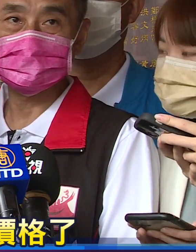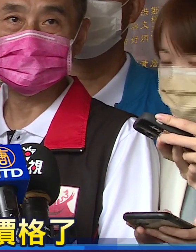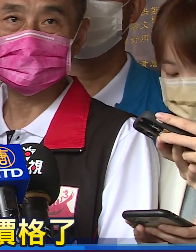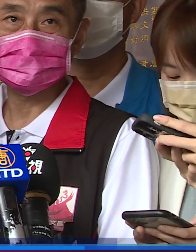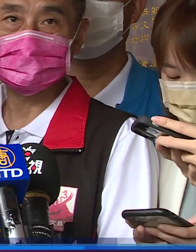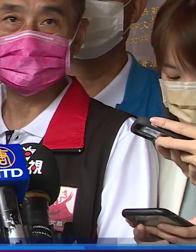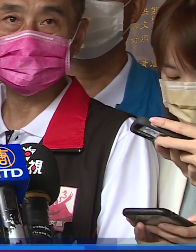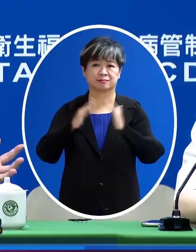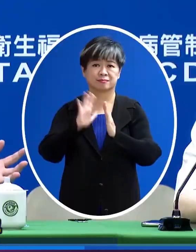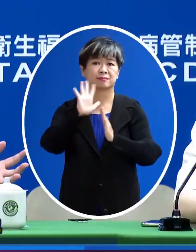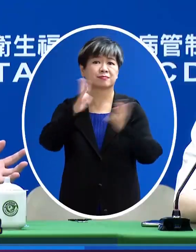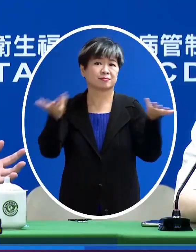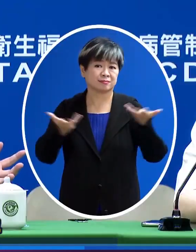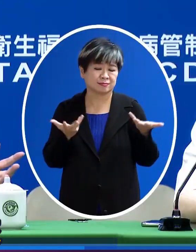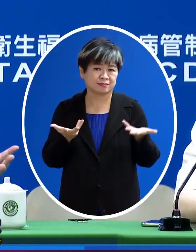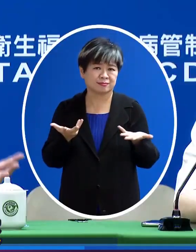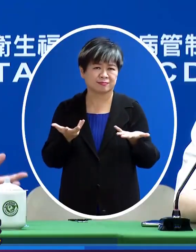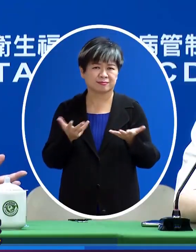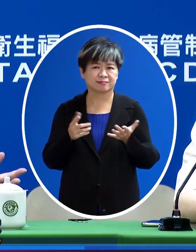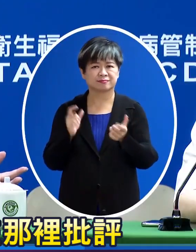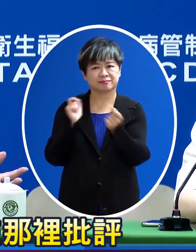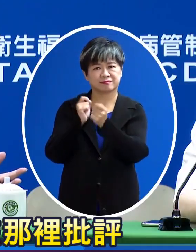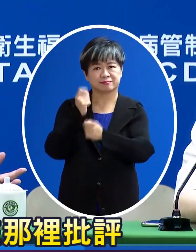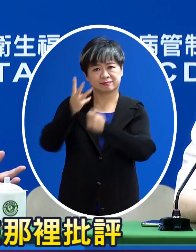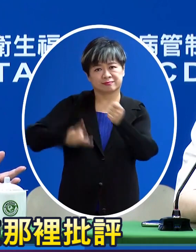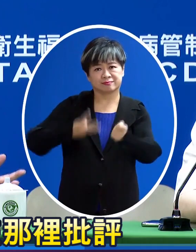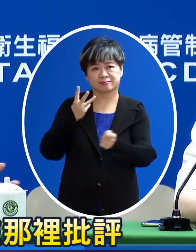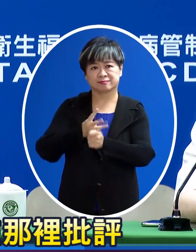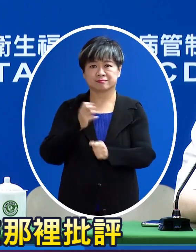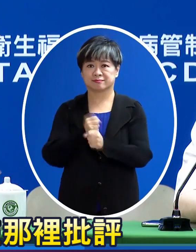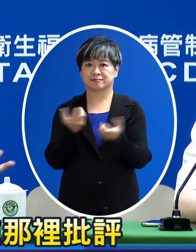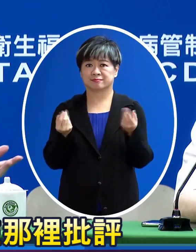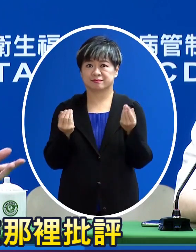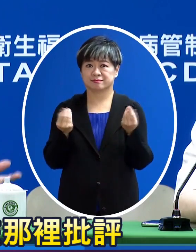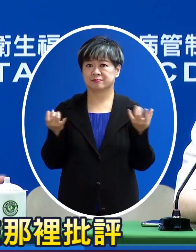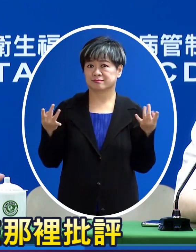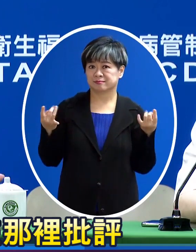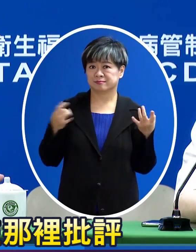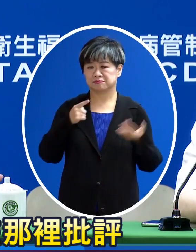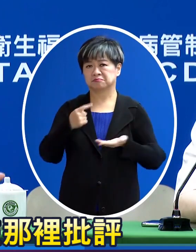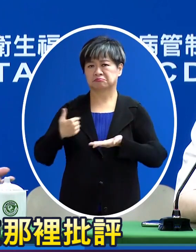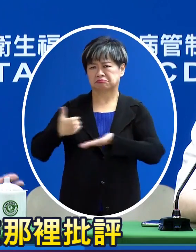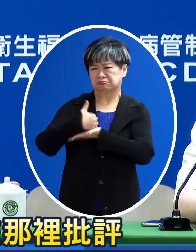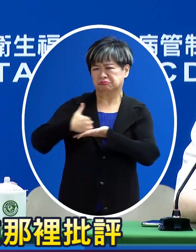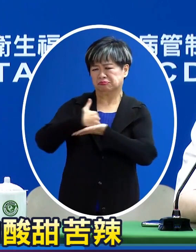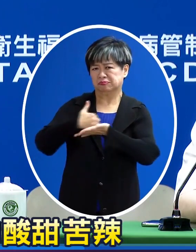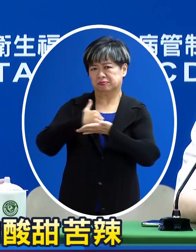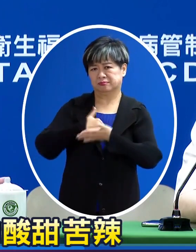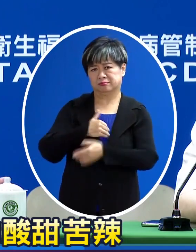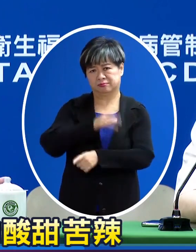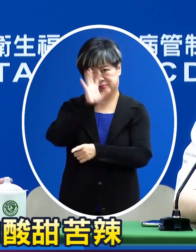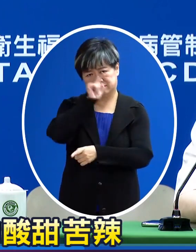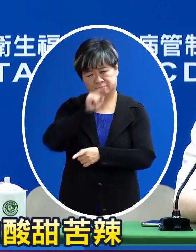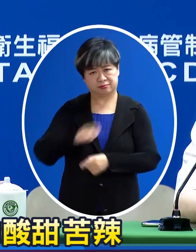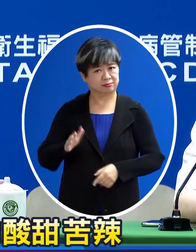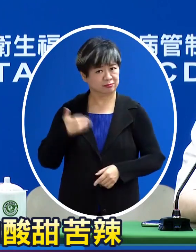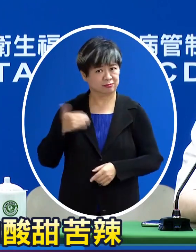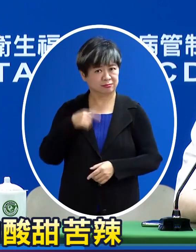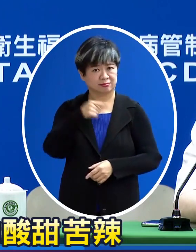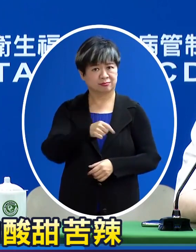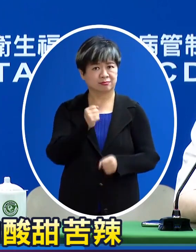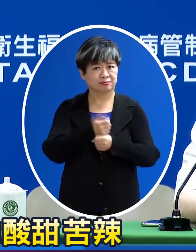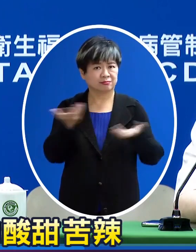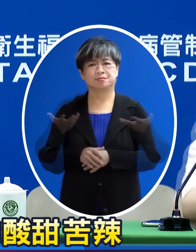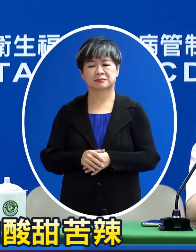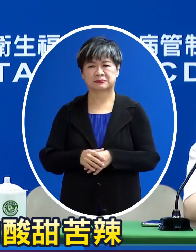了，这个我比较觉得好奇。 快到三年以来什么事都没有做的人哦，那在那里批评他，当然不了解他做事的